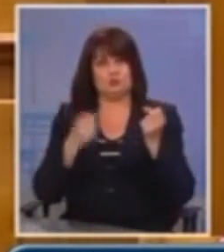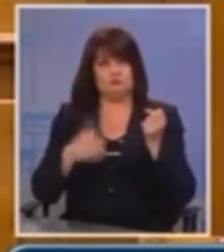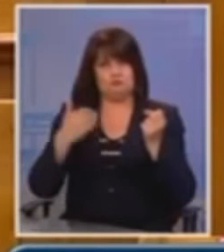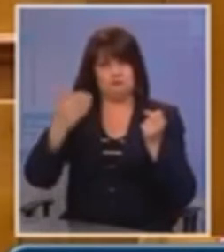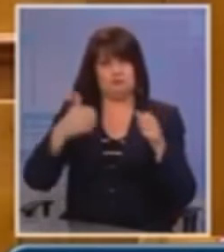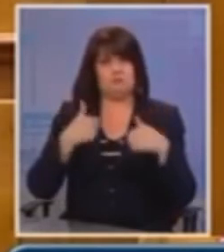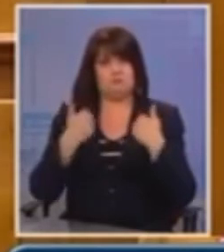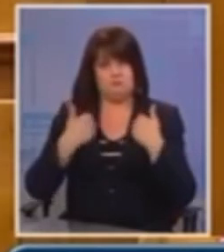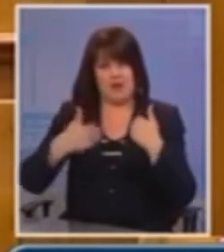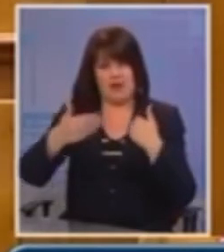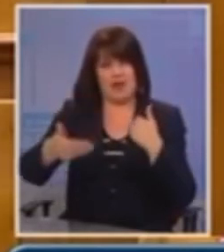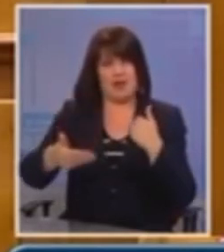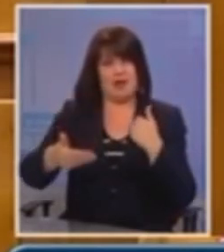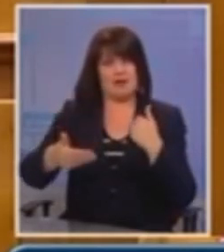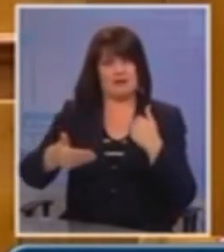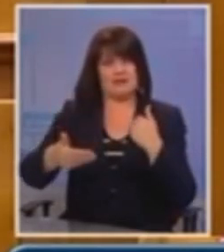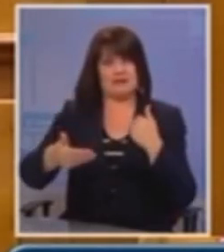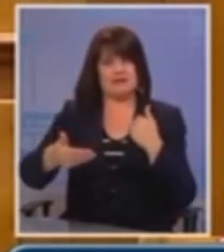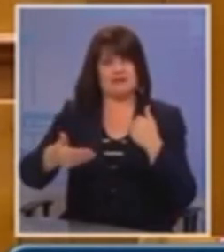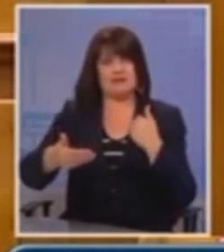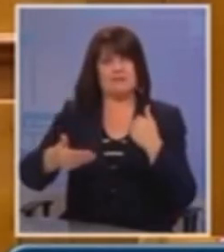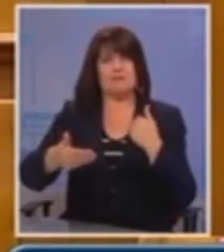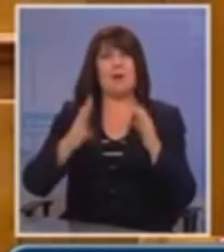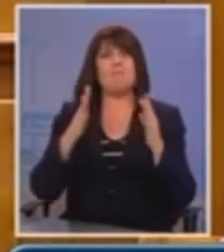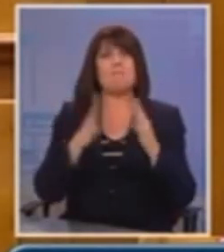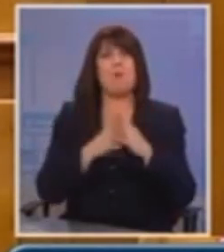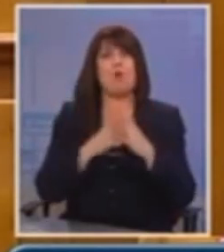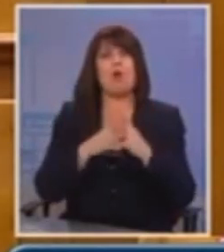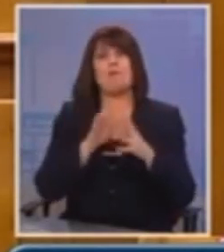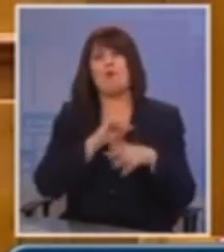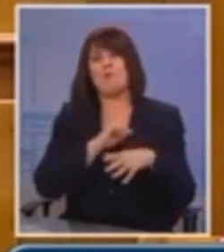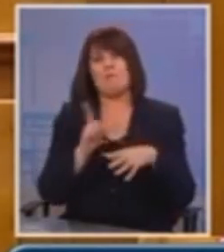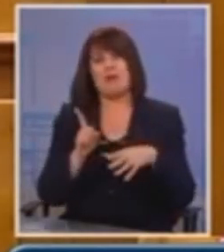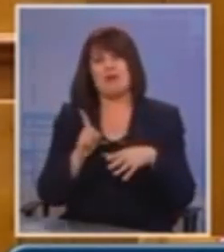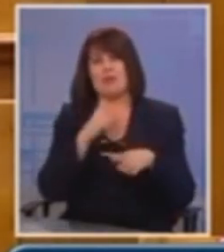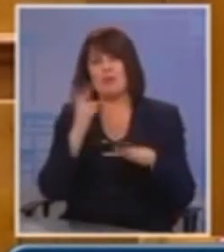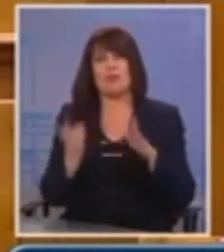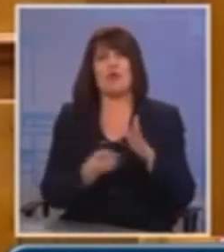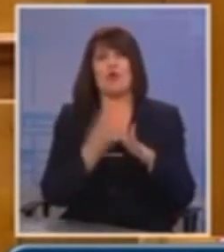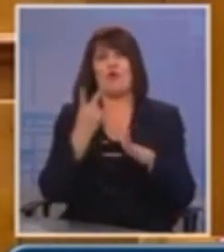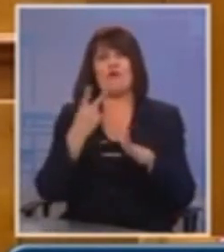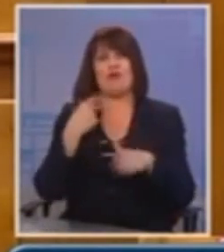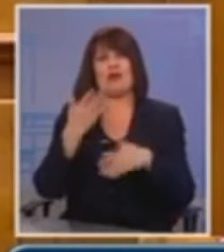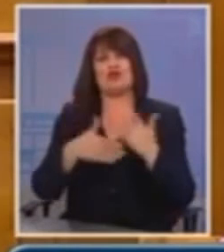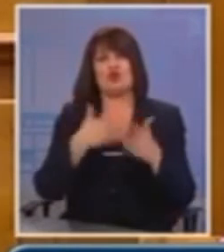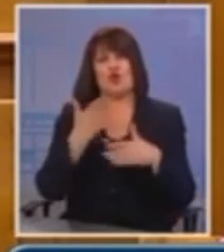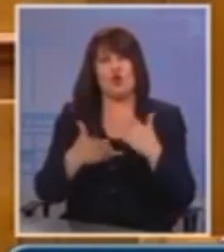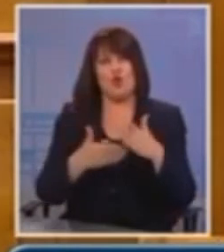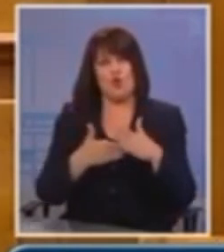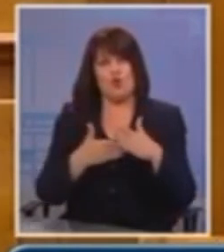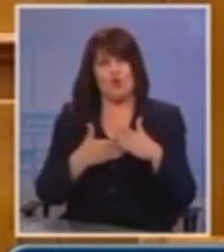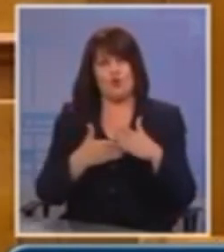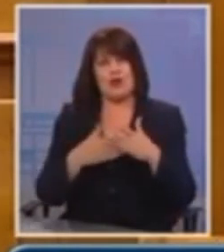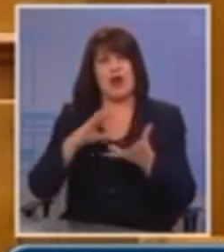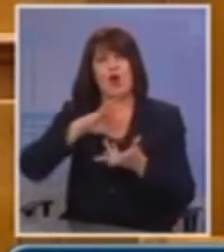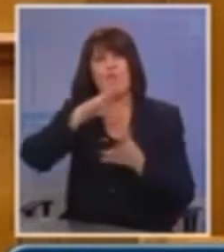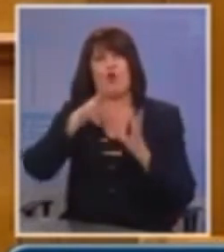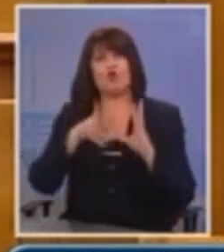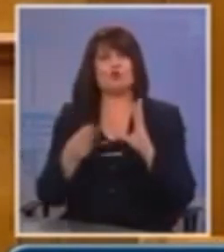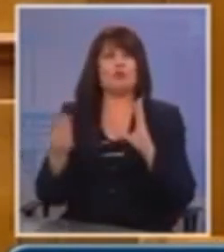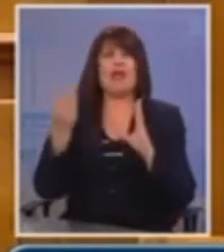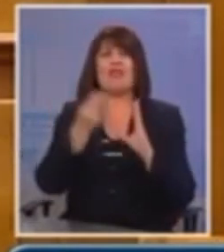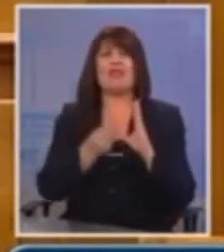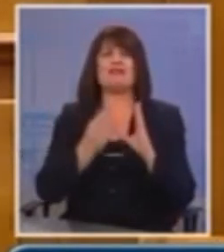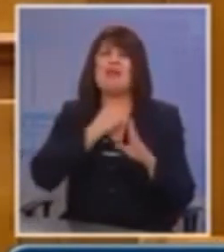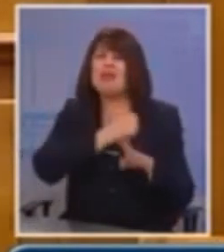ερχόμενες γενιές από τη μάστιγα του πολέμου που δύο φορές τα χρόνια μας έφερε στην ανθρωπότητα